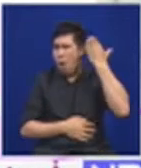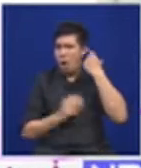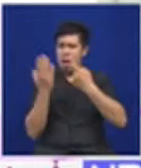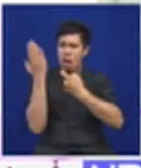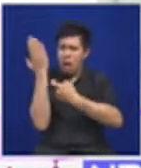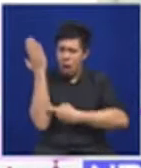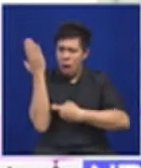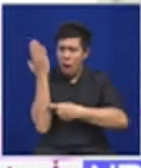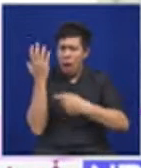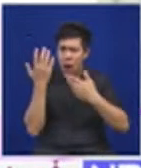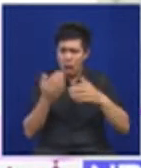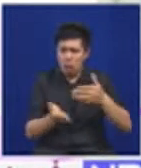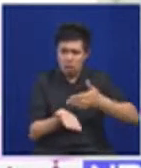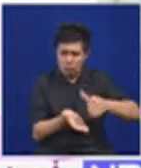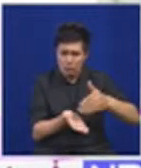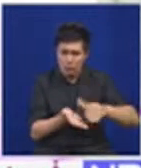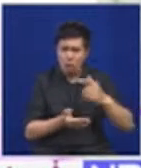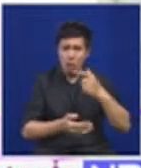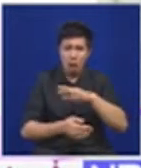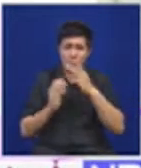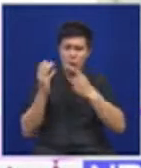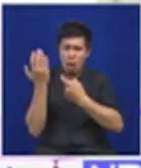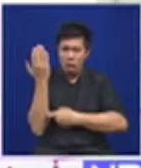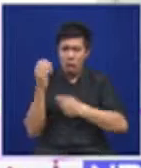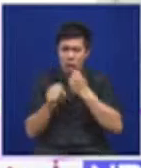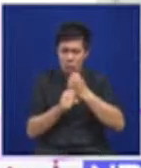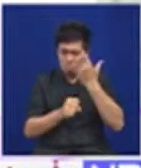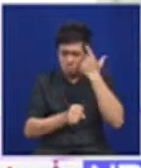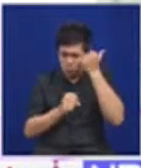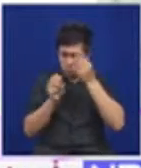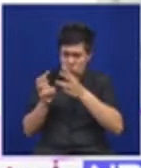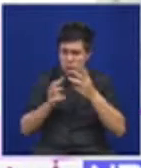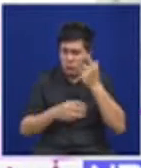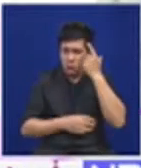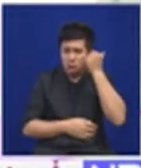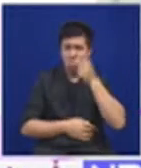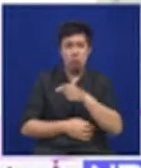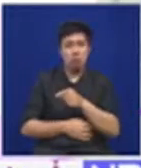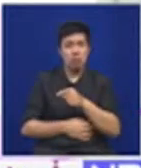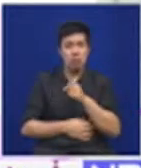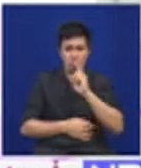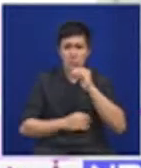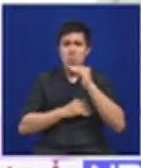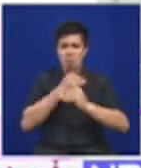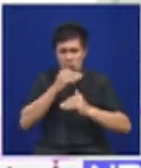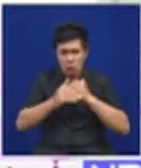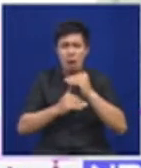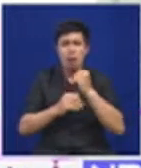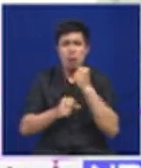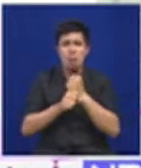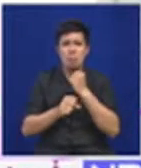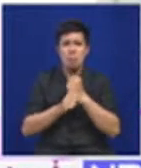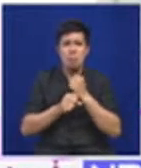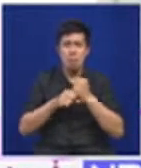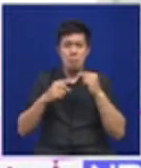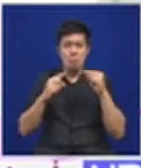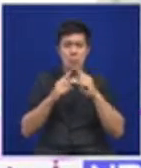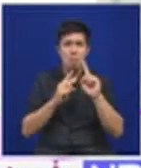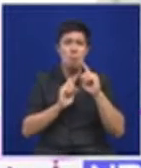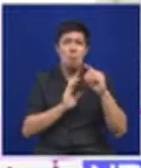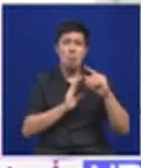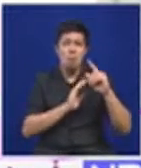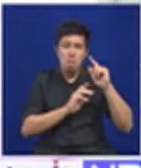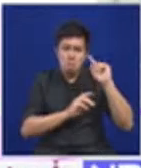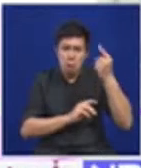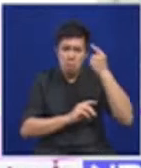ดยางเนี่ยคนเมืองการกรีดยางเก่งแต่บัดนี้การกรีดยางเก่งแบบคนเมืองการเนี่ยมันต้องมีการพัฒนาด ้ วยนวัตกรรมใหม่ๆของเ